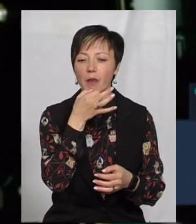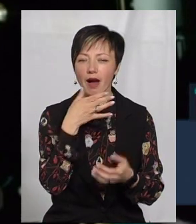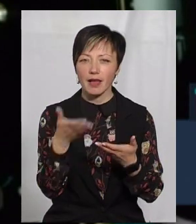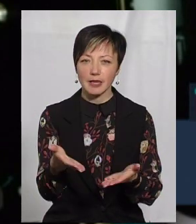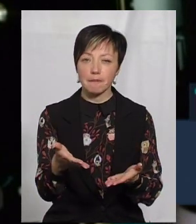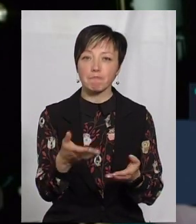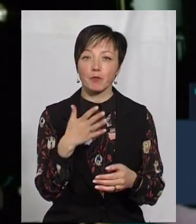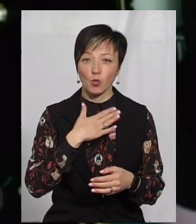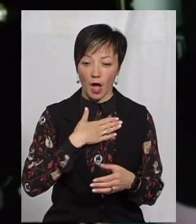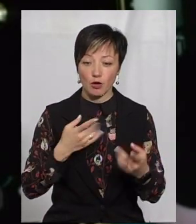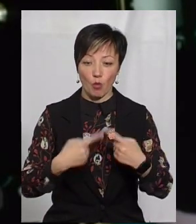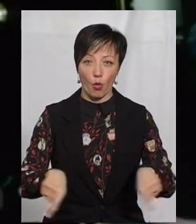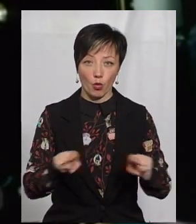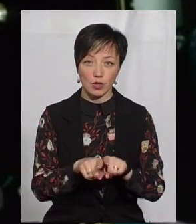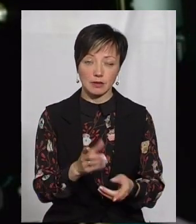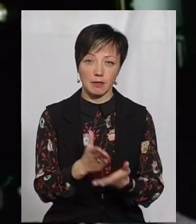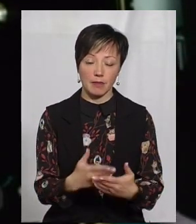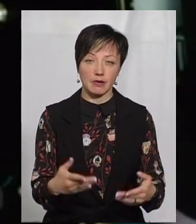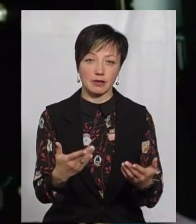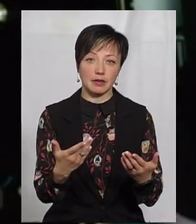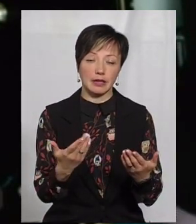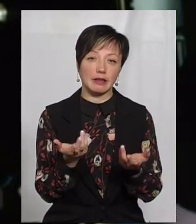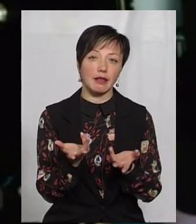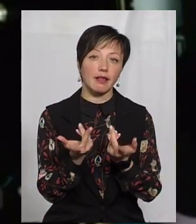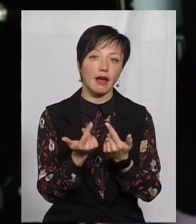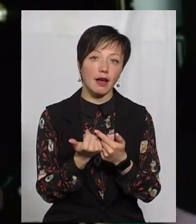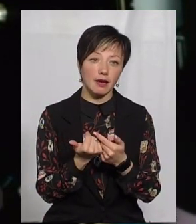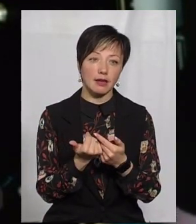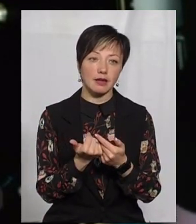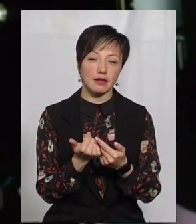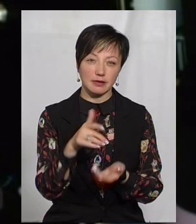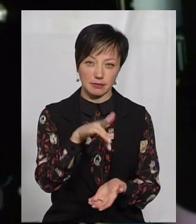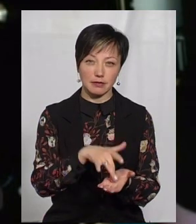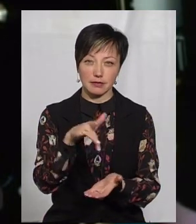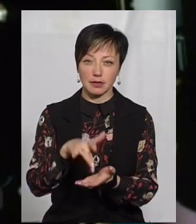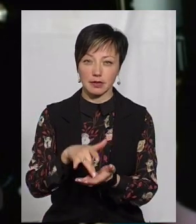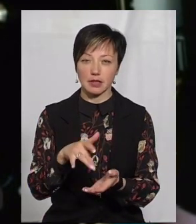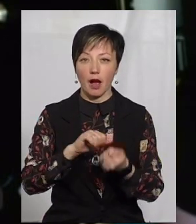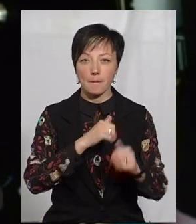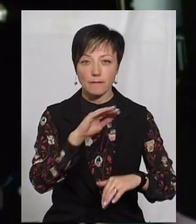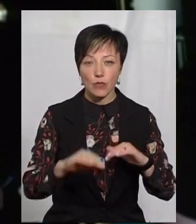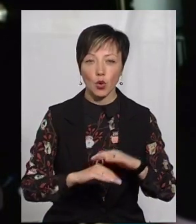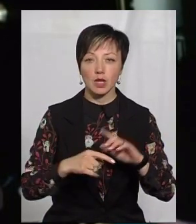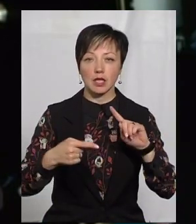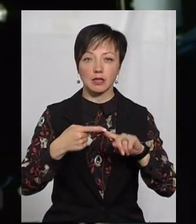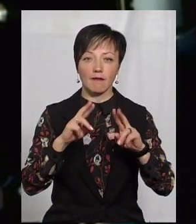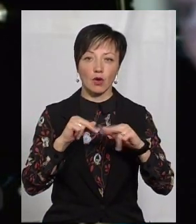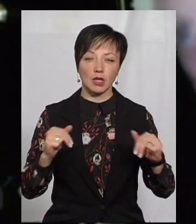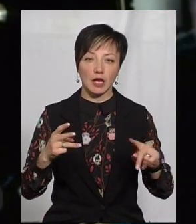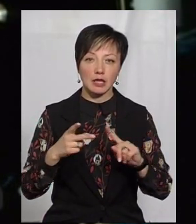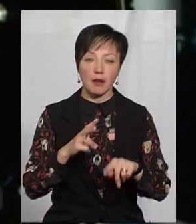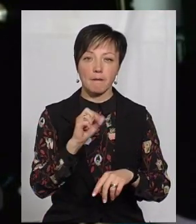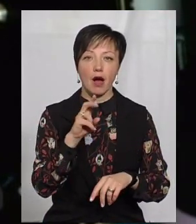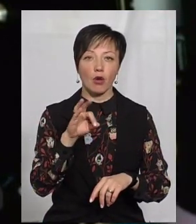193 окрузі ми маємо таких декілька поїнтів, це, як я вже сказав, Кам'янець-Подільська фортеця,